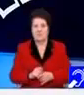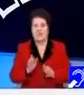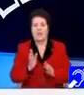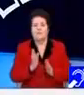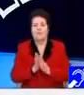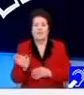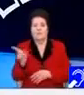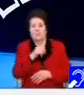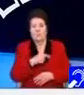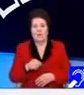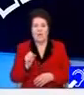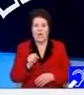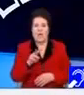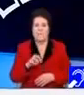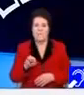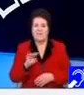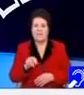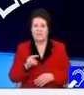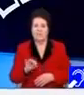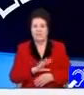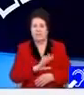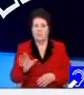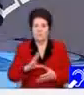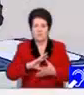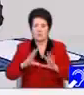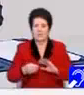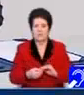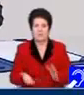tuturor mediatorilor. Doar că cererea nu a avut vreun rezultat.